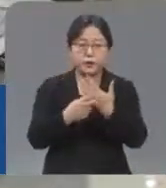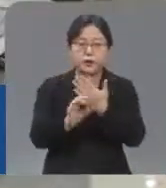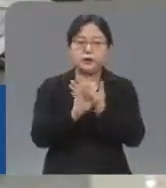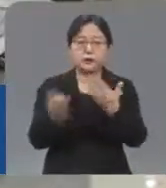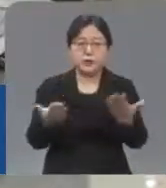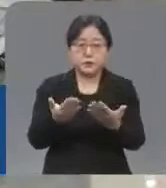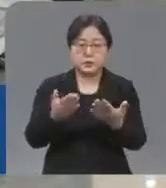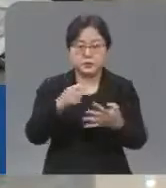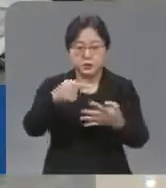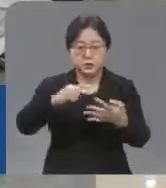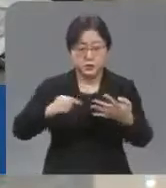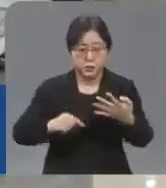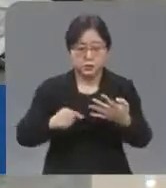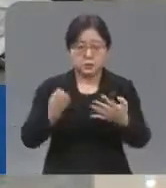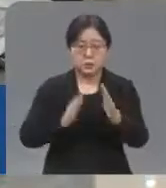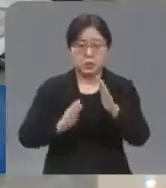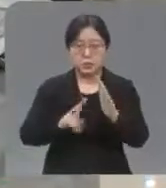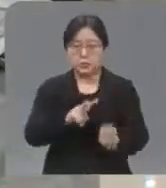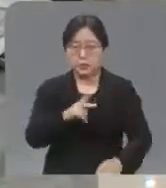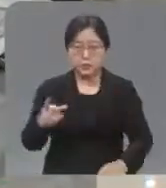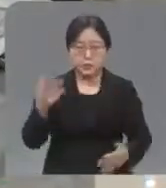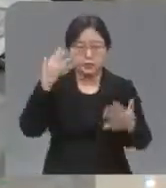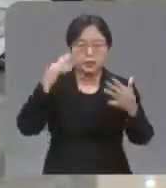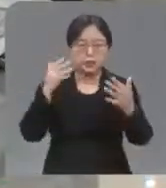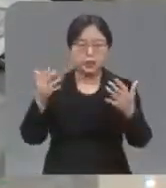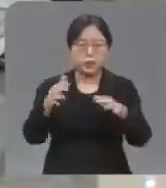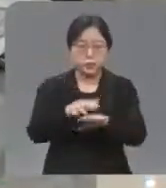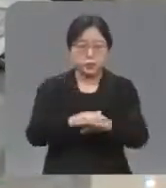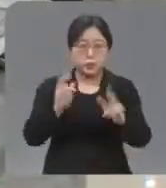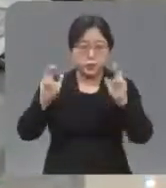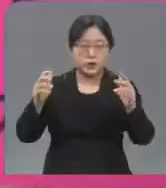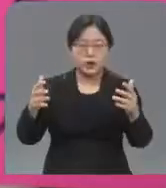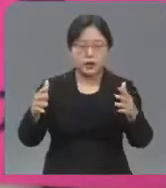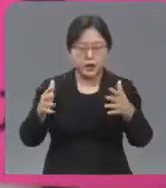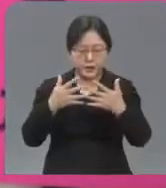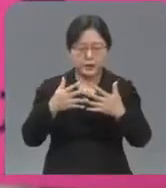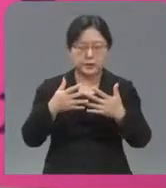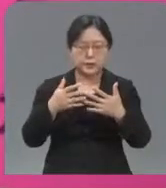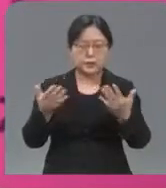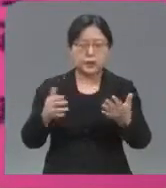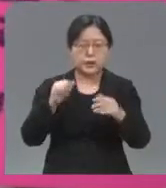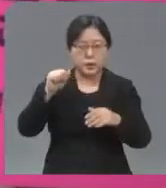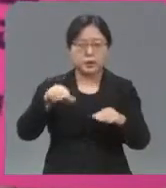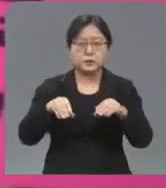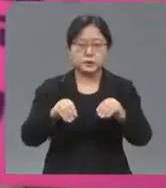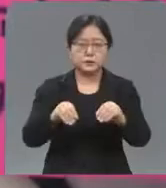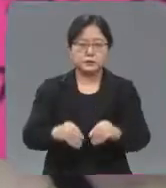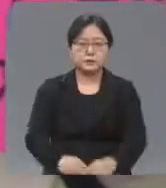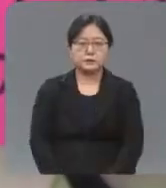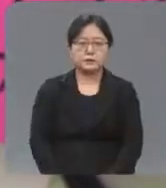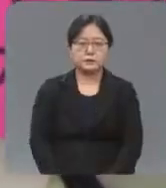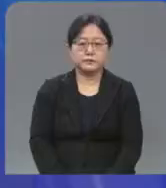비정규직의 단계적 정규직화 등의 노사가 합의하면서 14일 만에 파업이 끝났습니다.